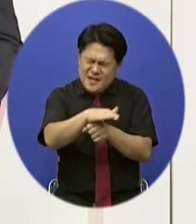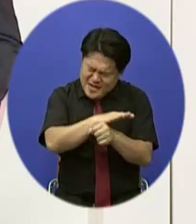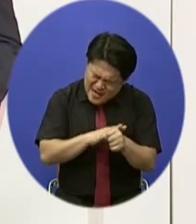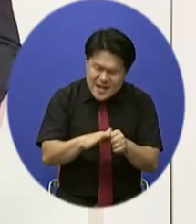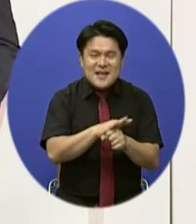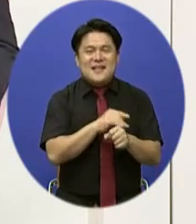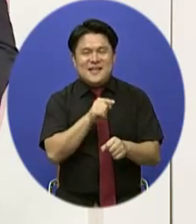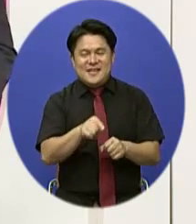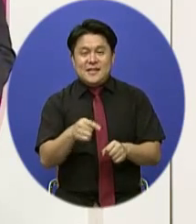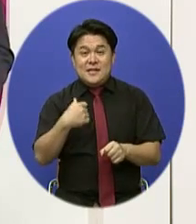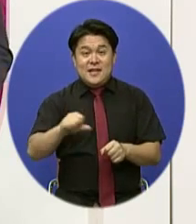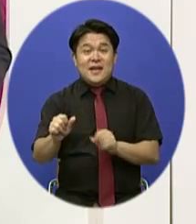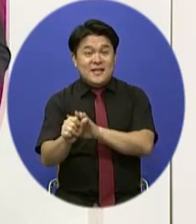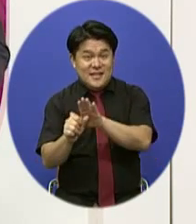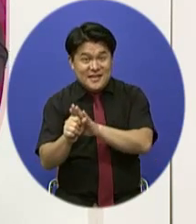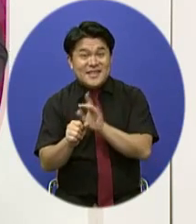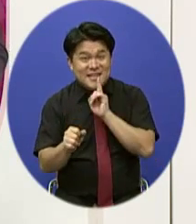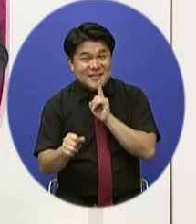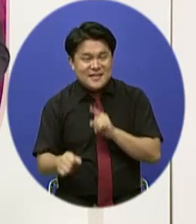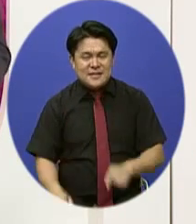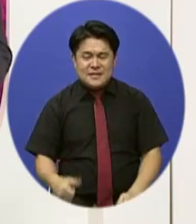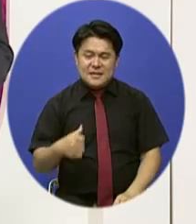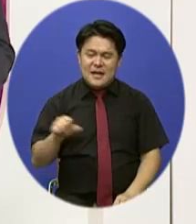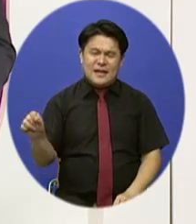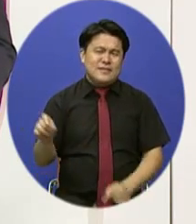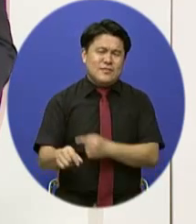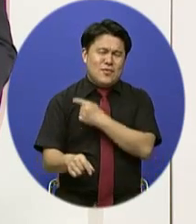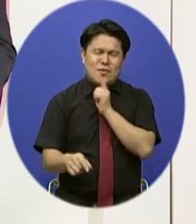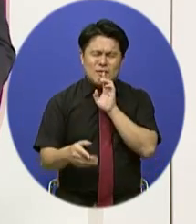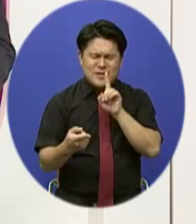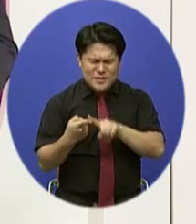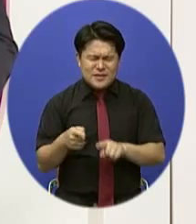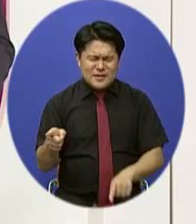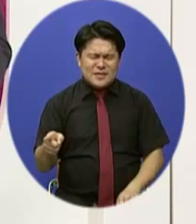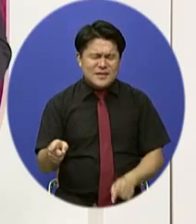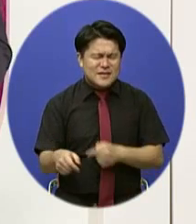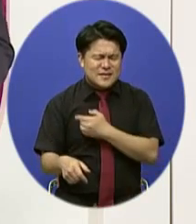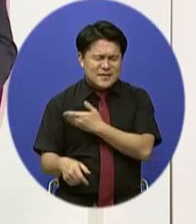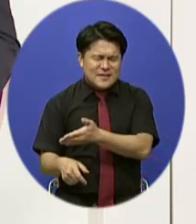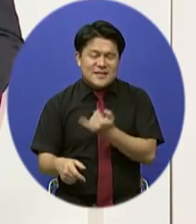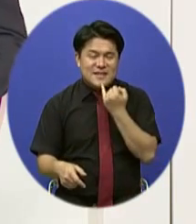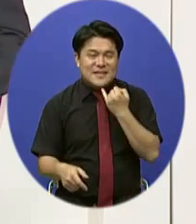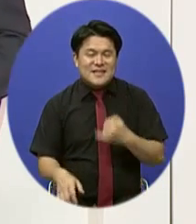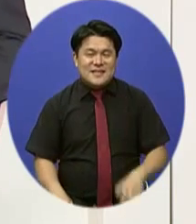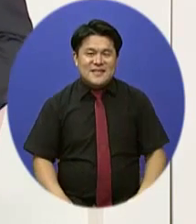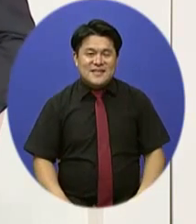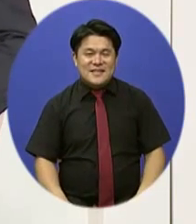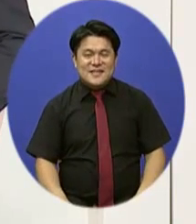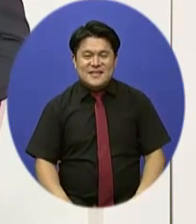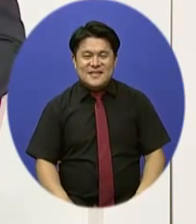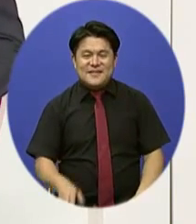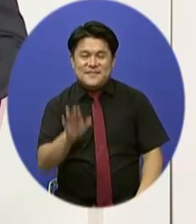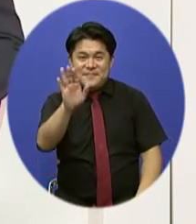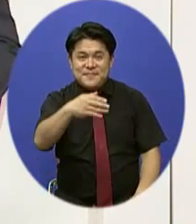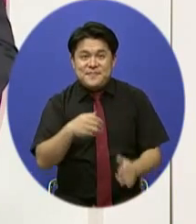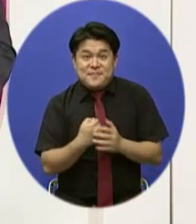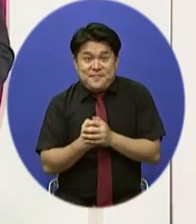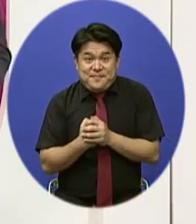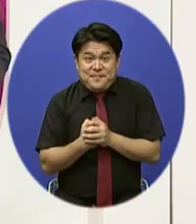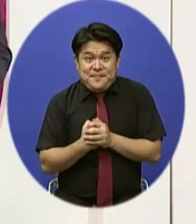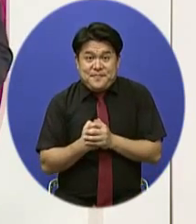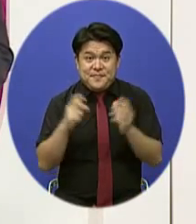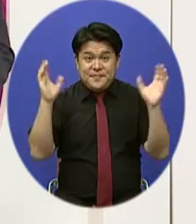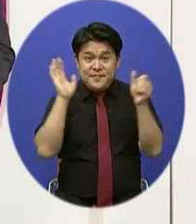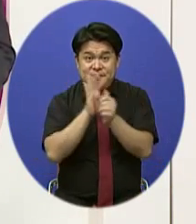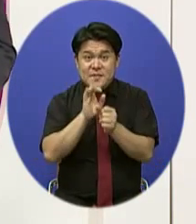예. 아들도 사랑한다. 네, 아들이야 당연한 거 아니에요. 그렇죠. 그런데 그렇죠. 네. 자, 그러면은 우리 네.